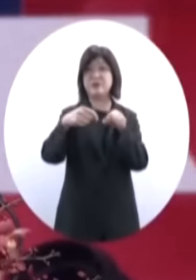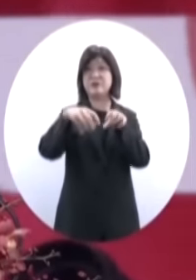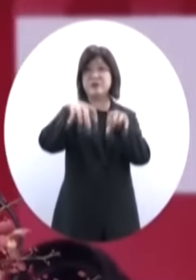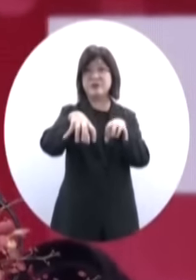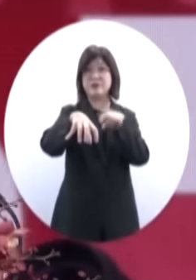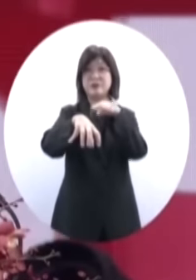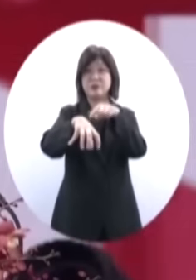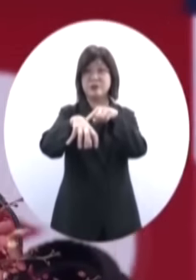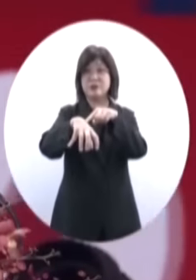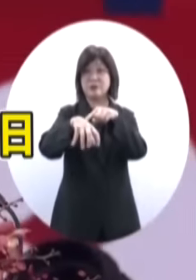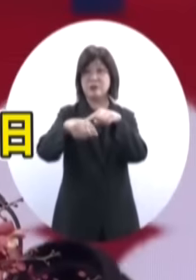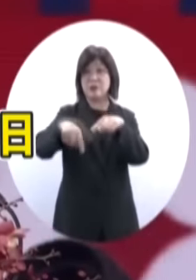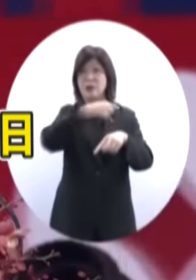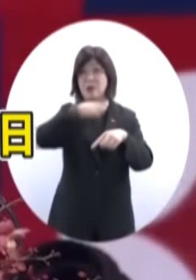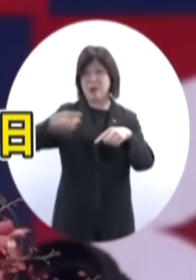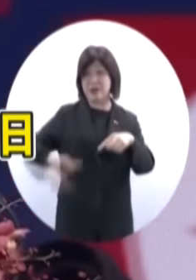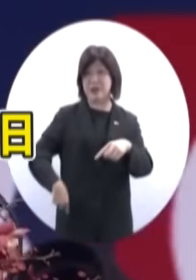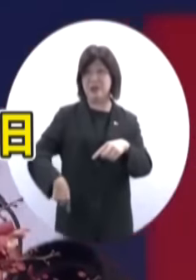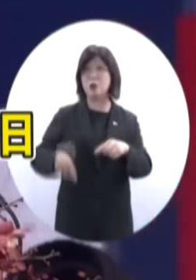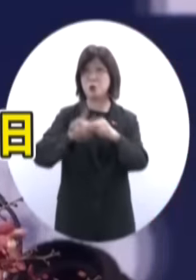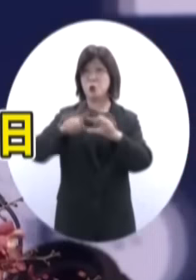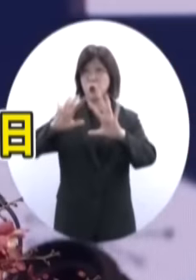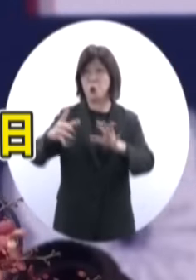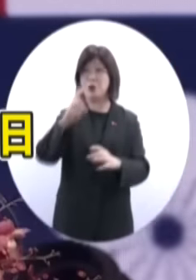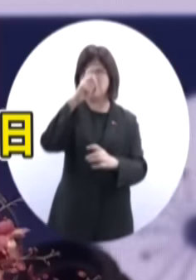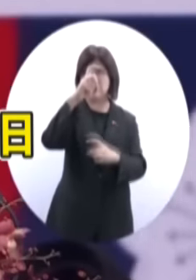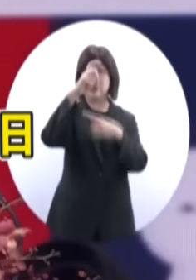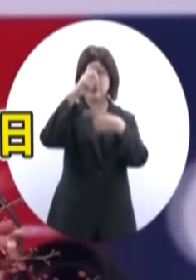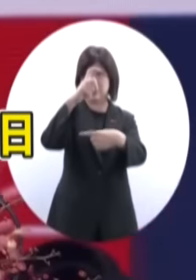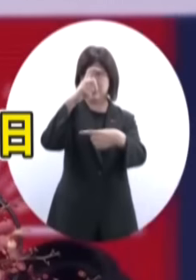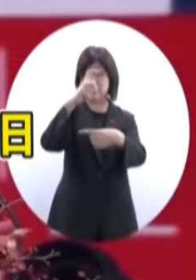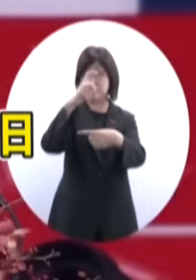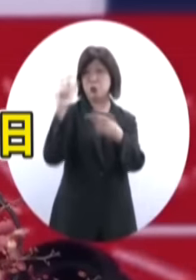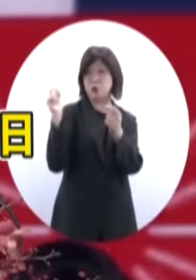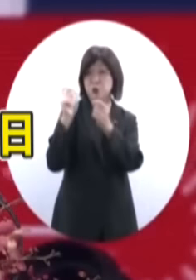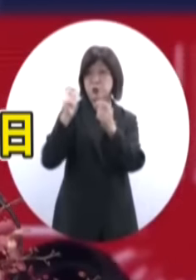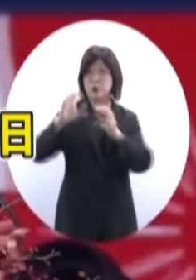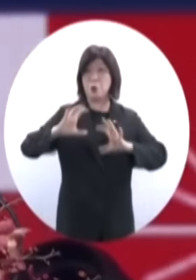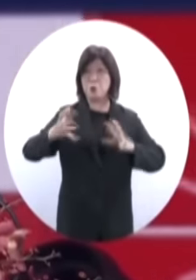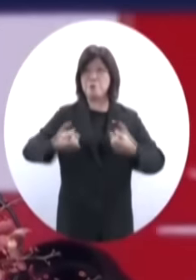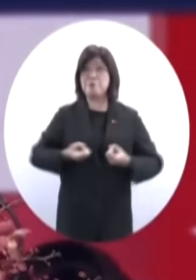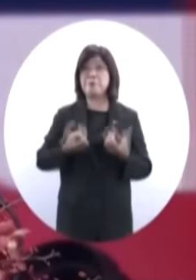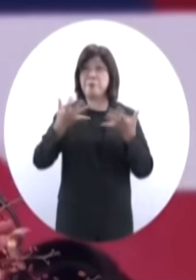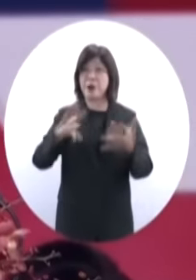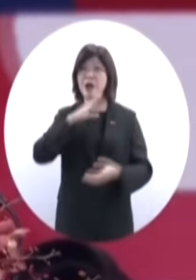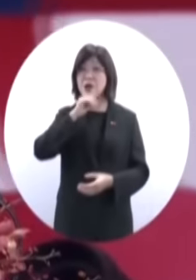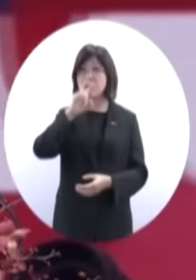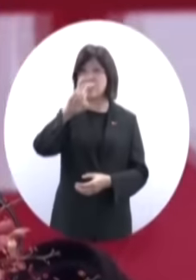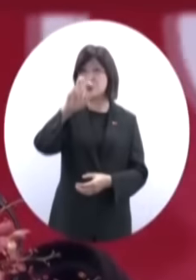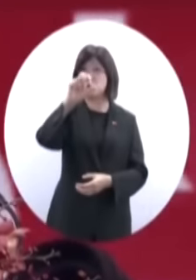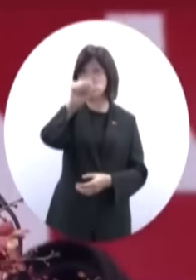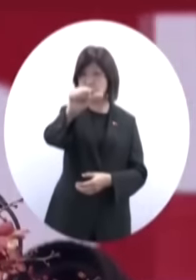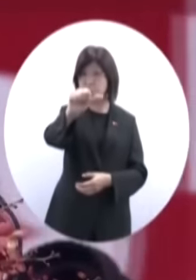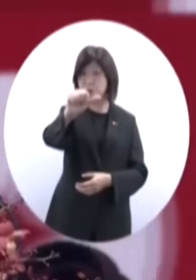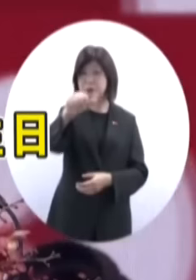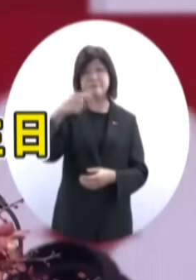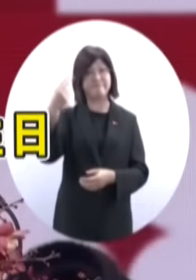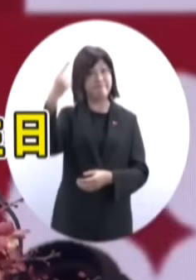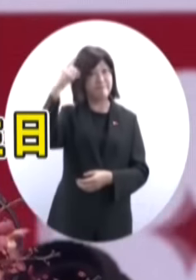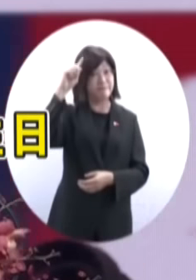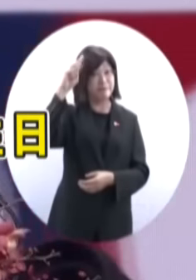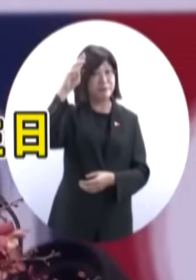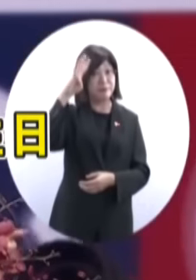瑜啦，所以很多的韩粉从海外回来，很多，包含那天的这个国庆的晚会，甚至打扮成韩粉，所以